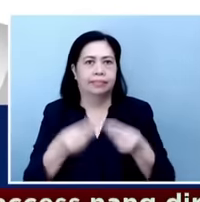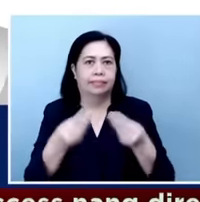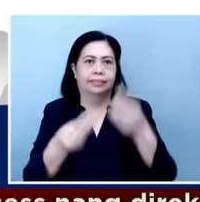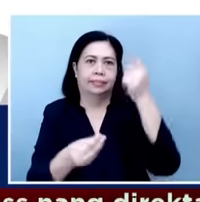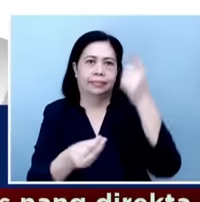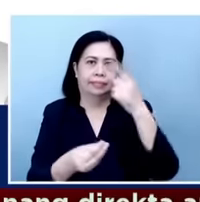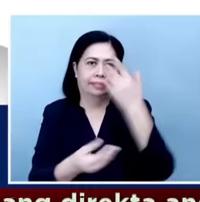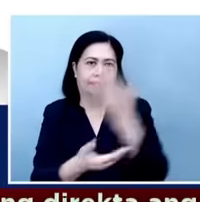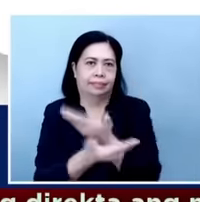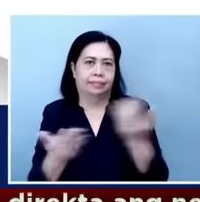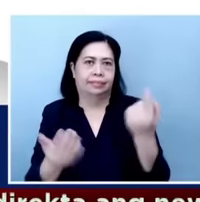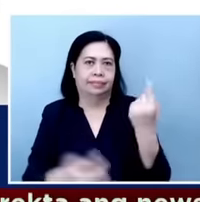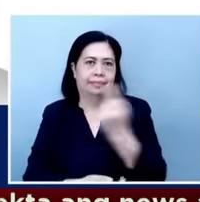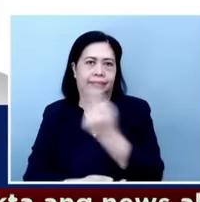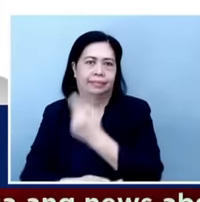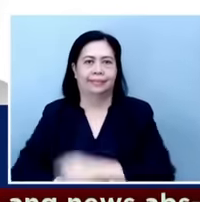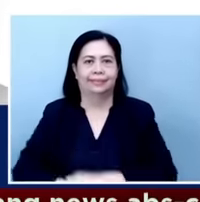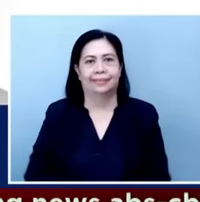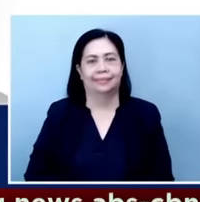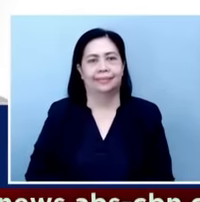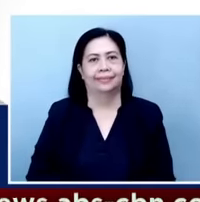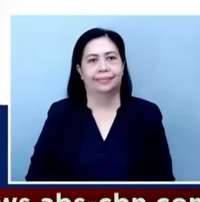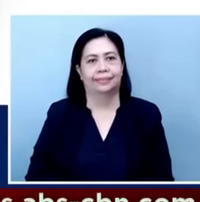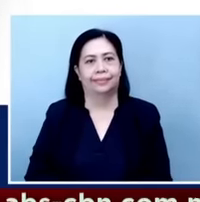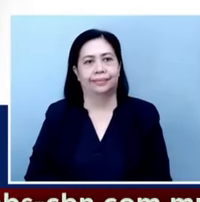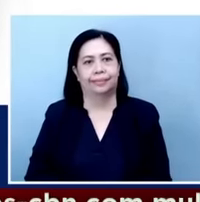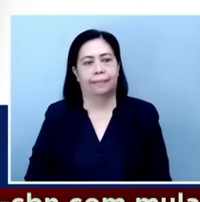sa bawat isa.